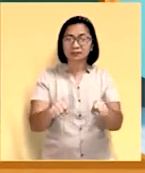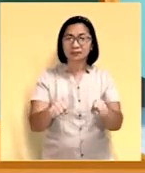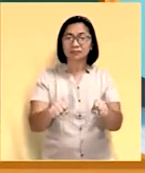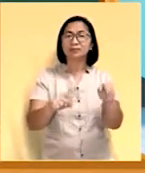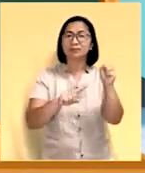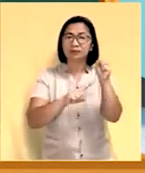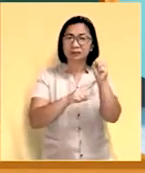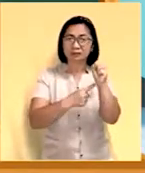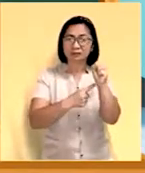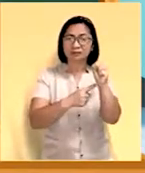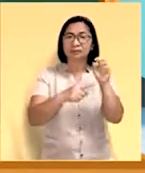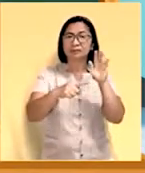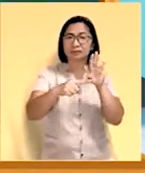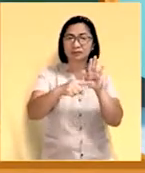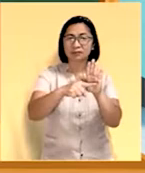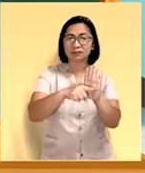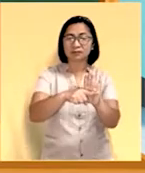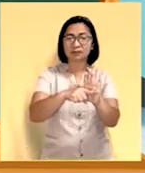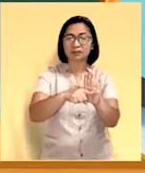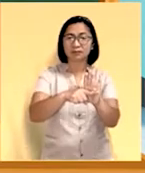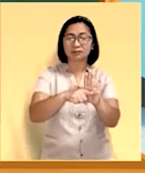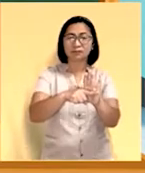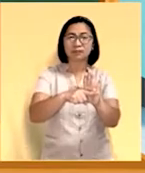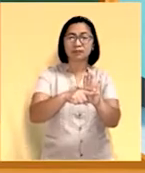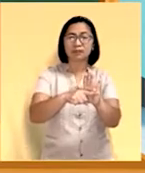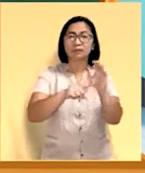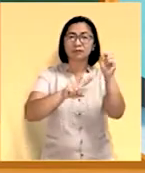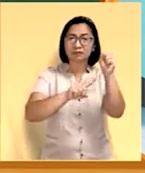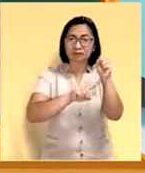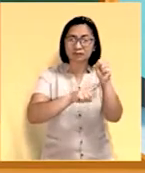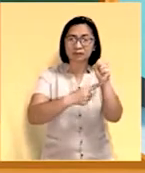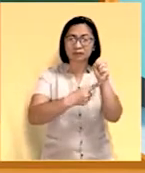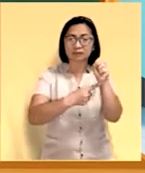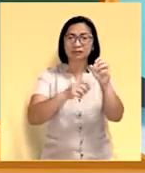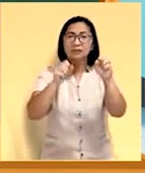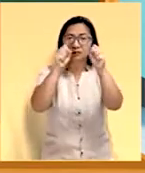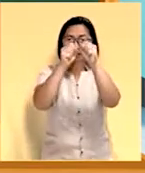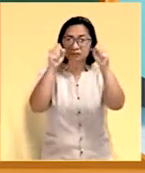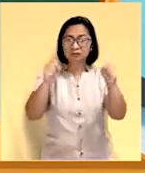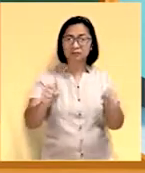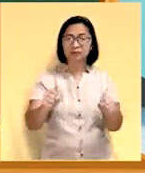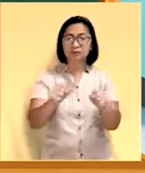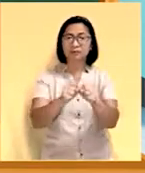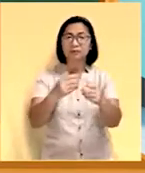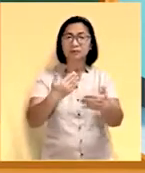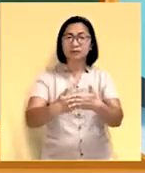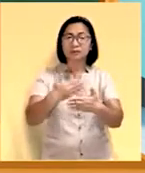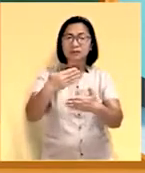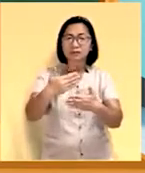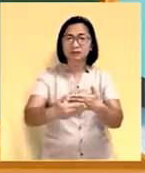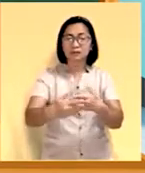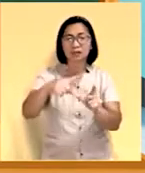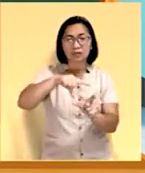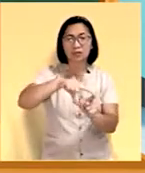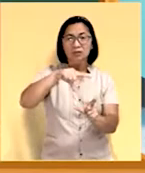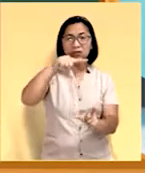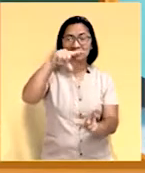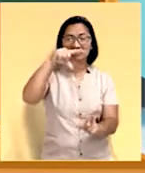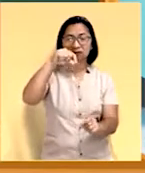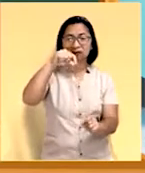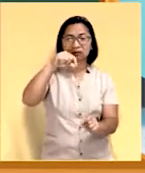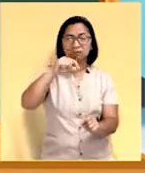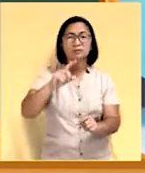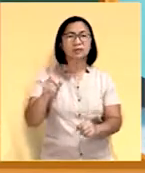na tayong magsimulang mag-subtract. Mag-uumpisa tayo sa squares. Kasunod ang